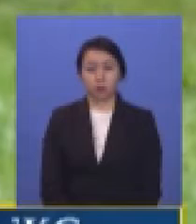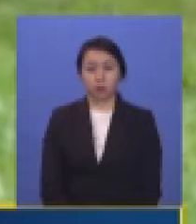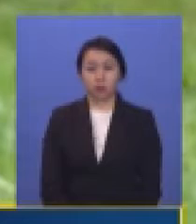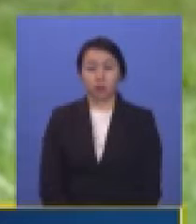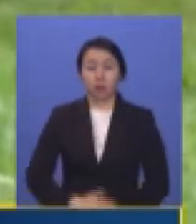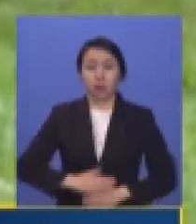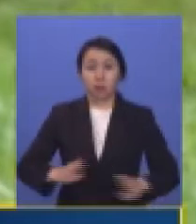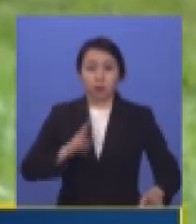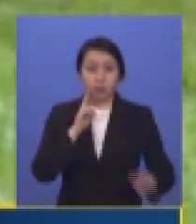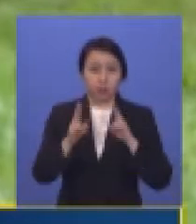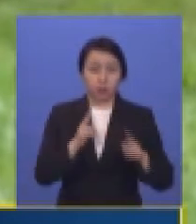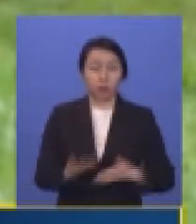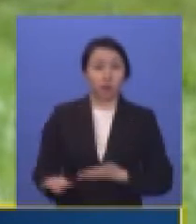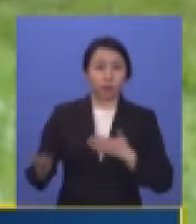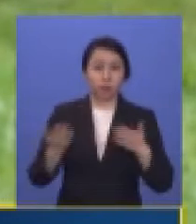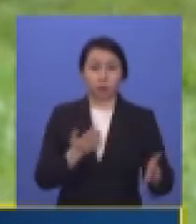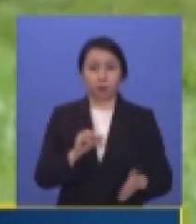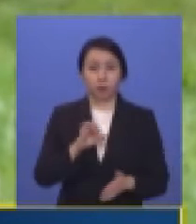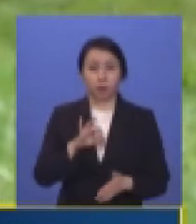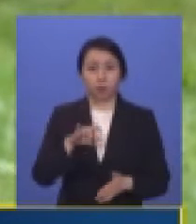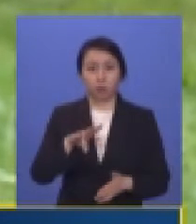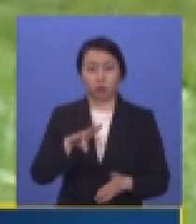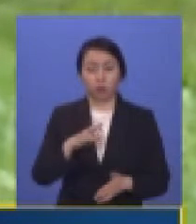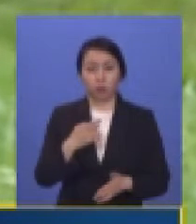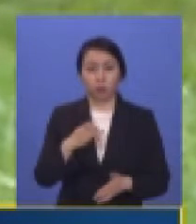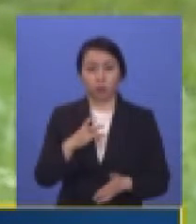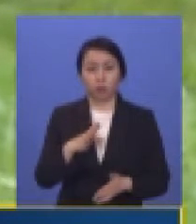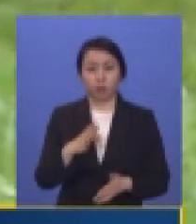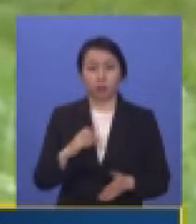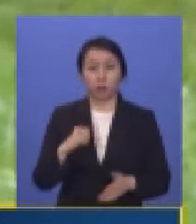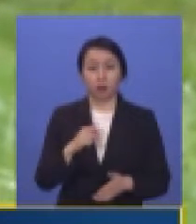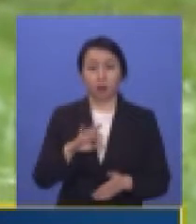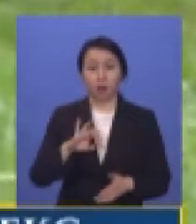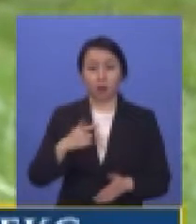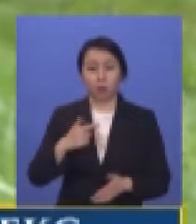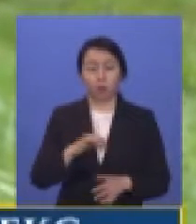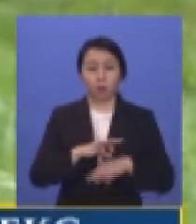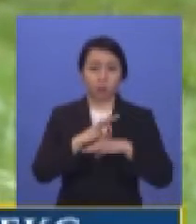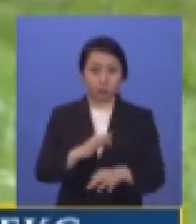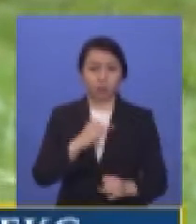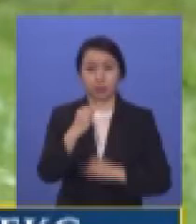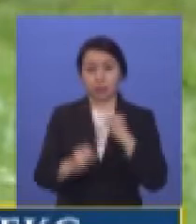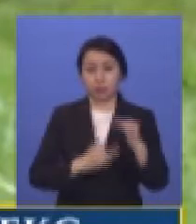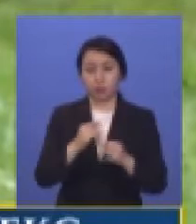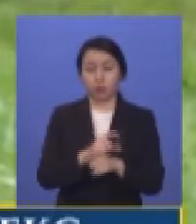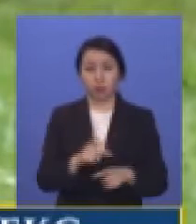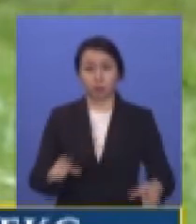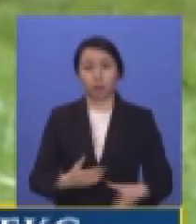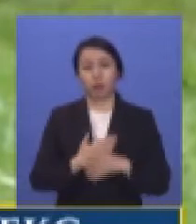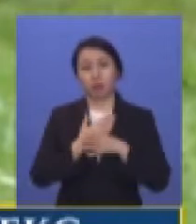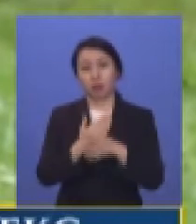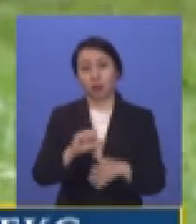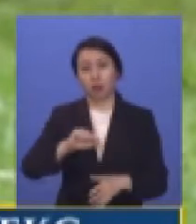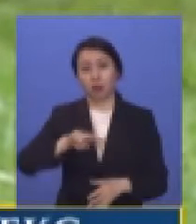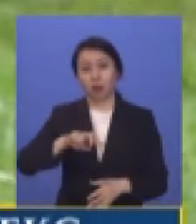На большое собрание приехал лидер алашорды Мирджакып Дулатов из самого Оренбурга. Он провел совещание с людьми, поддерживающими